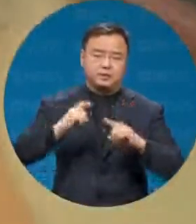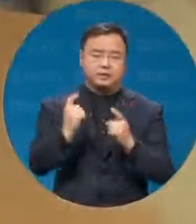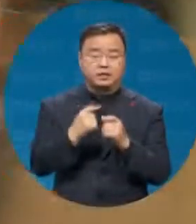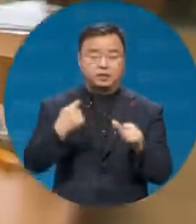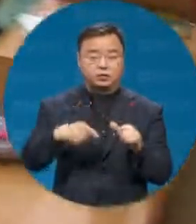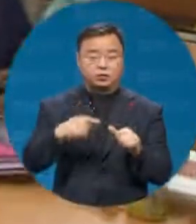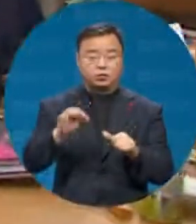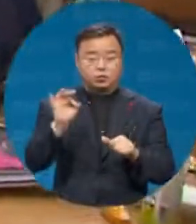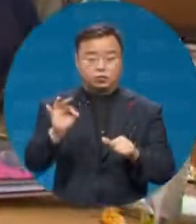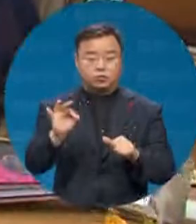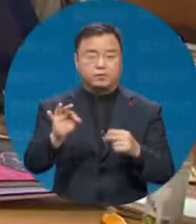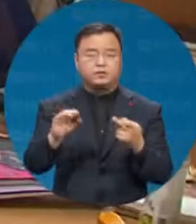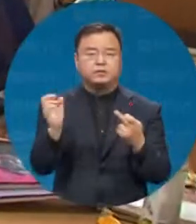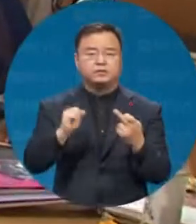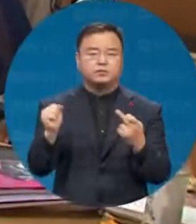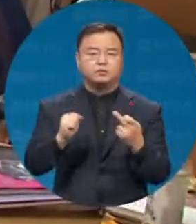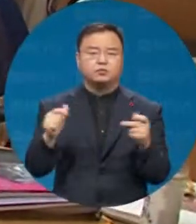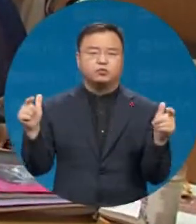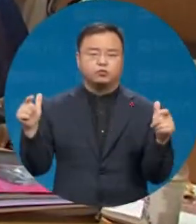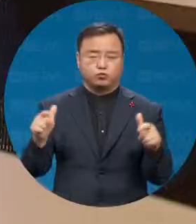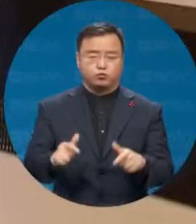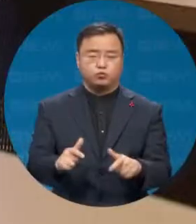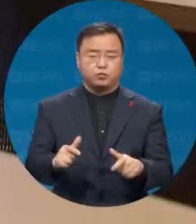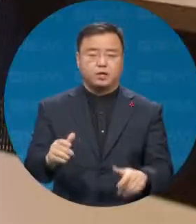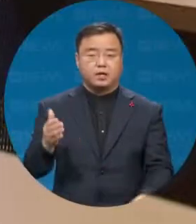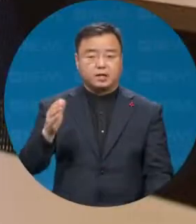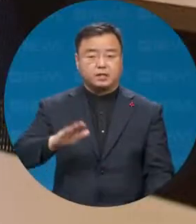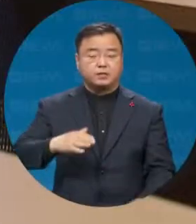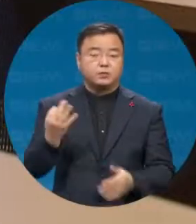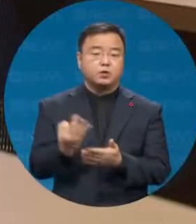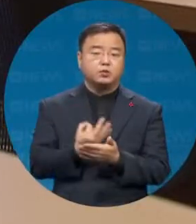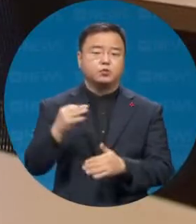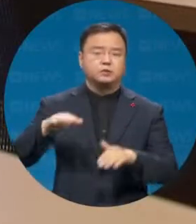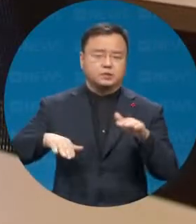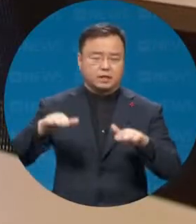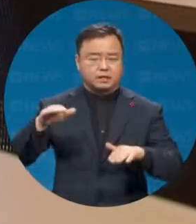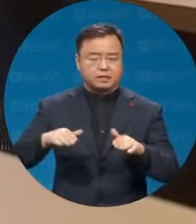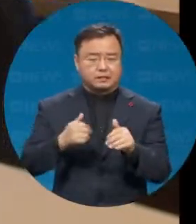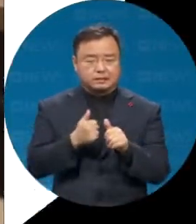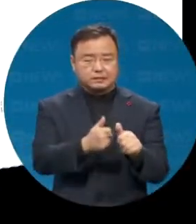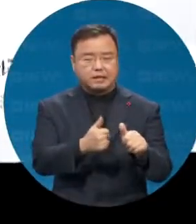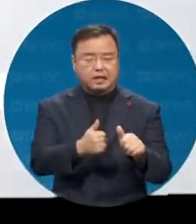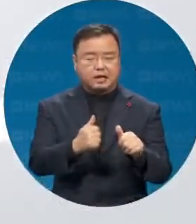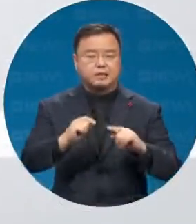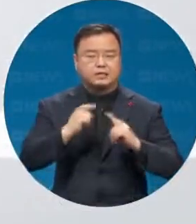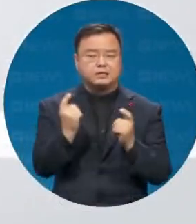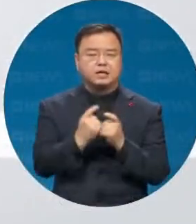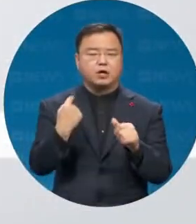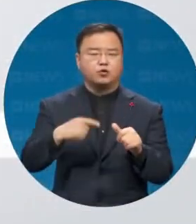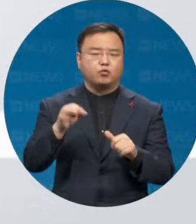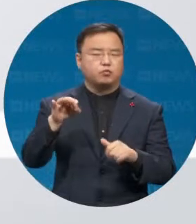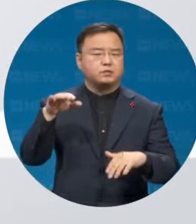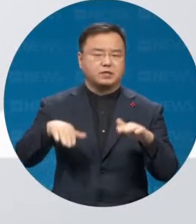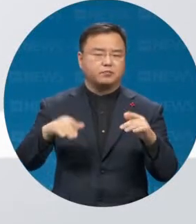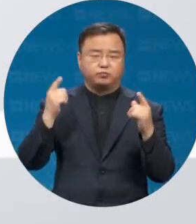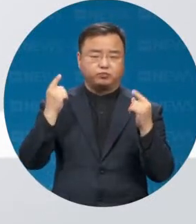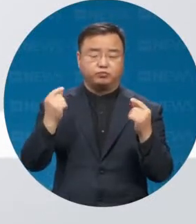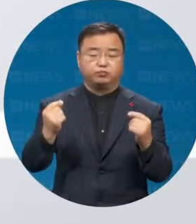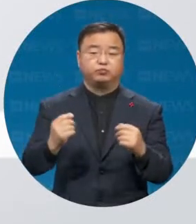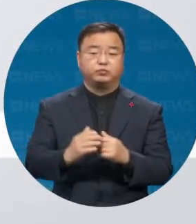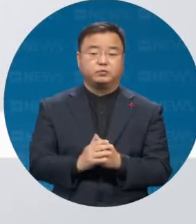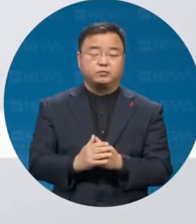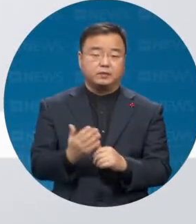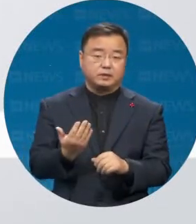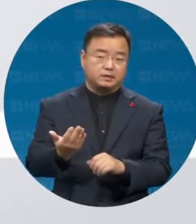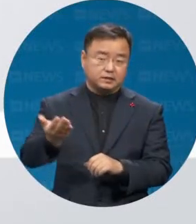정도 줄었습니다 하지만 소득 격차에 따른 사교육비 격찬 여전했습니다 더불어 민주 단 김에 재원 씰이 지난해